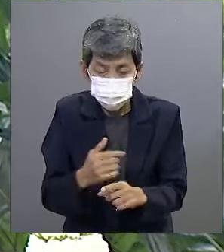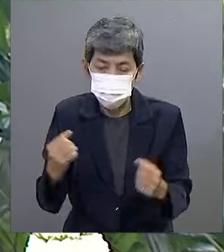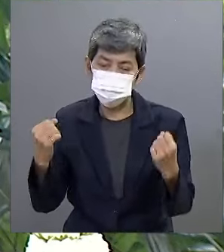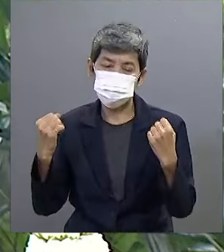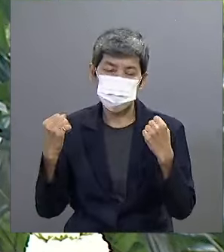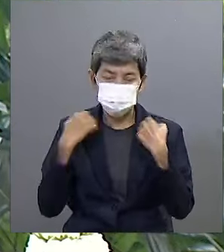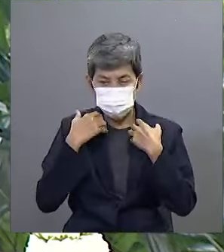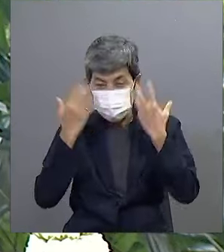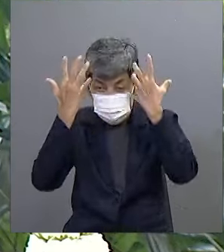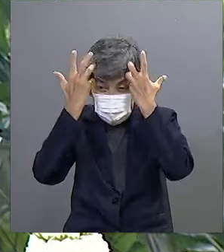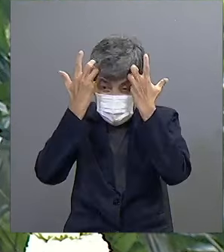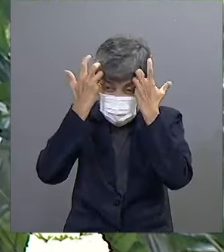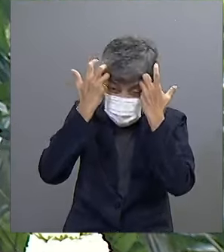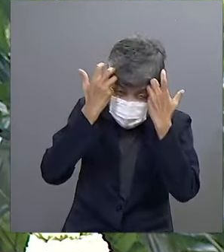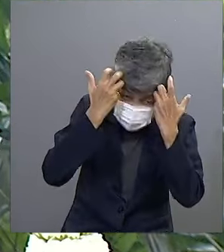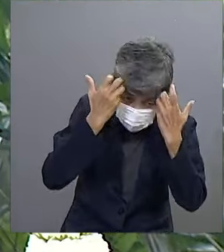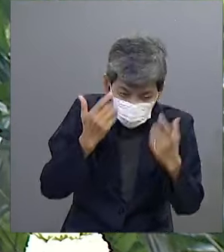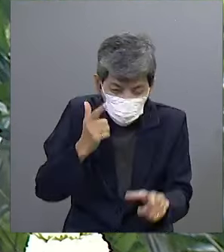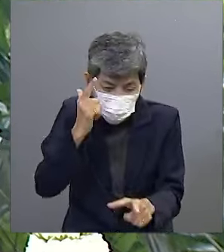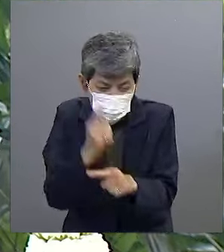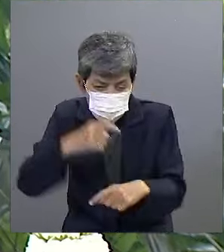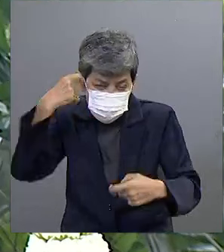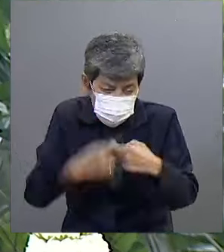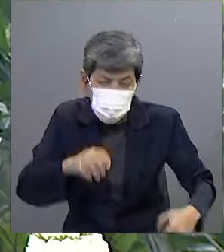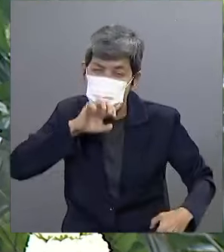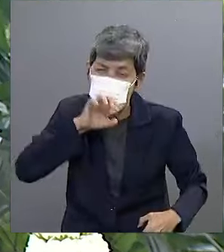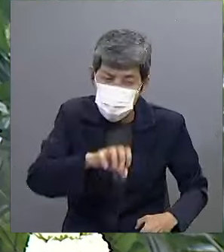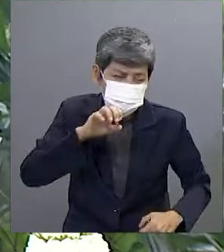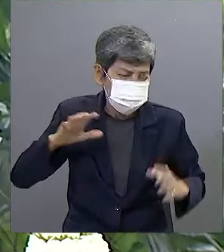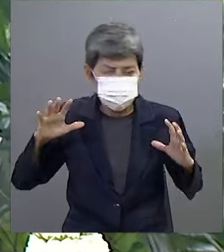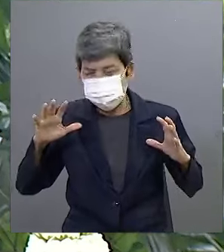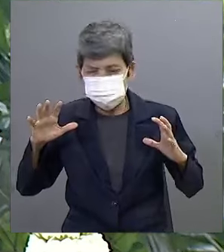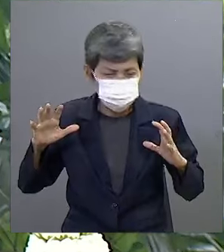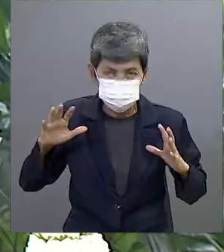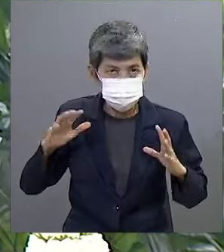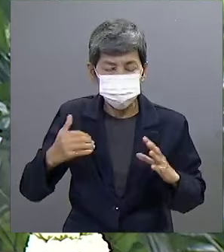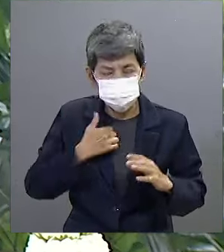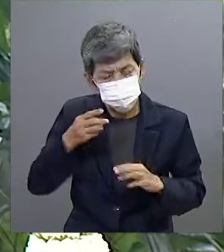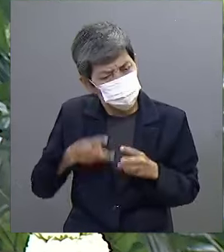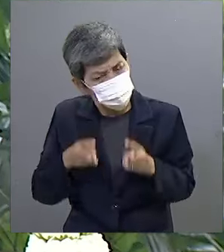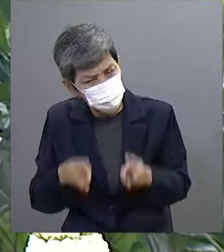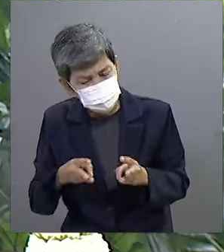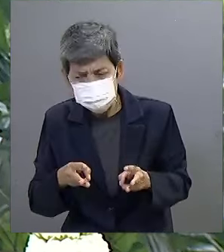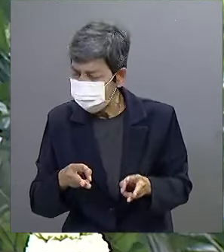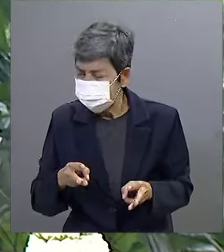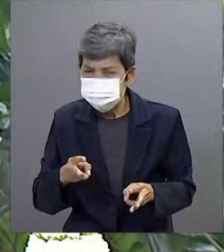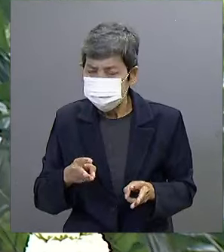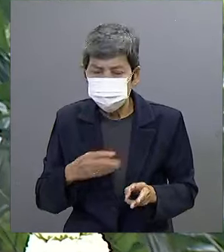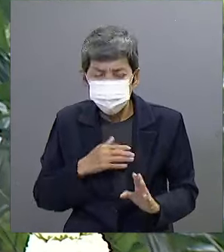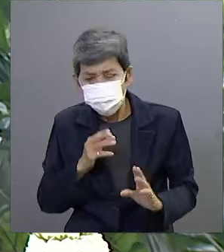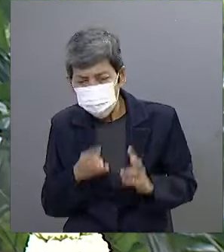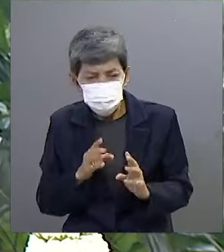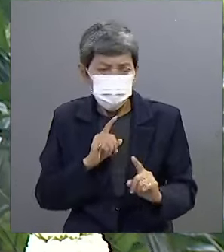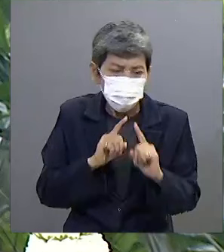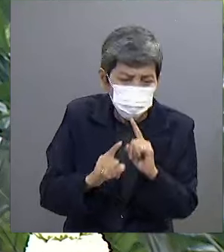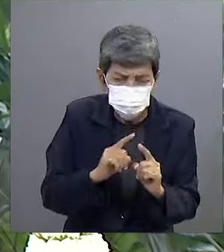จากลูกอาจจะเลี้ยงยากนะคะร้องตลอดเวลาเนี่ยค่ะก็อาจจะต้องหาวิธีที่จะช่วยปลอบโยนเขานะคะหรือมีคนมาช่วยเลี้ย